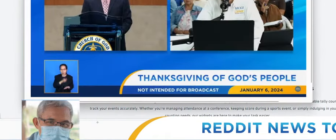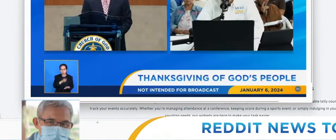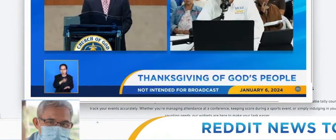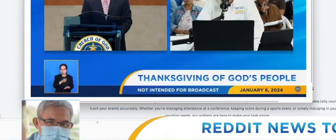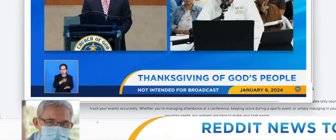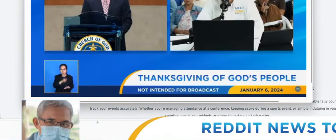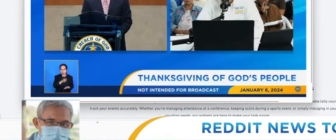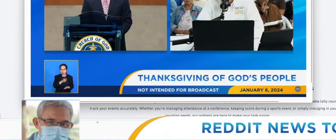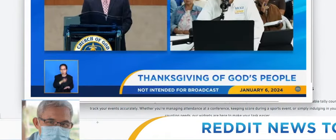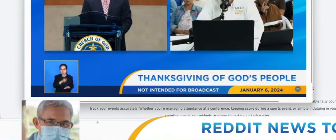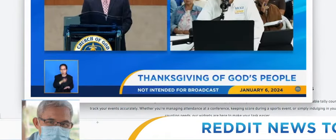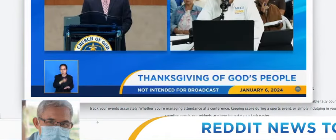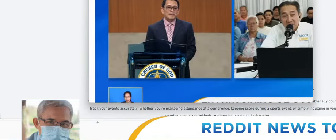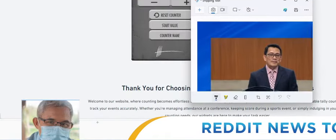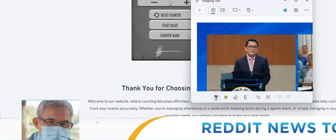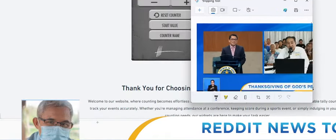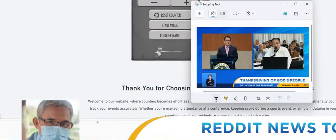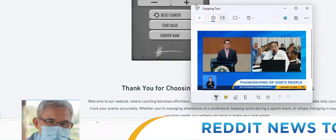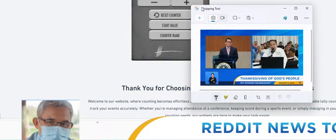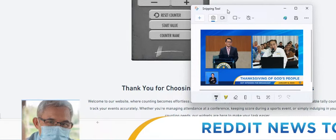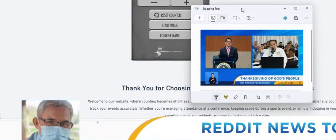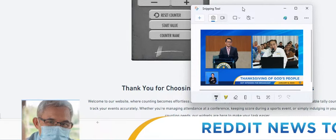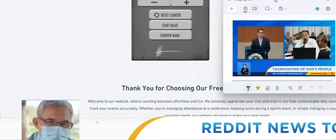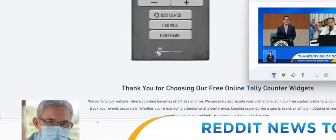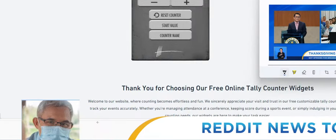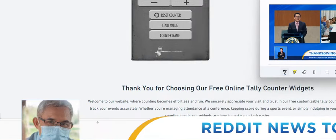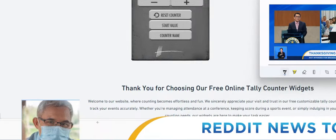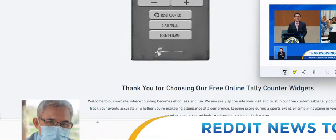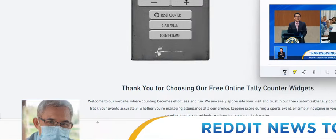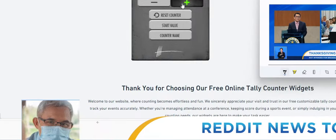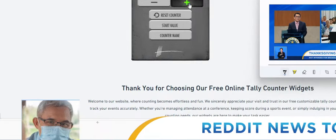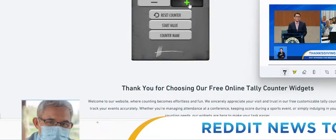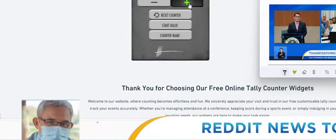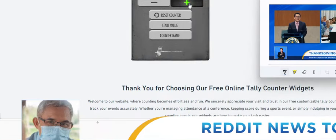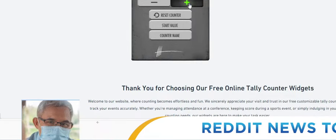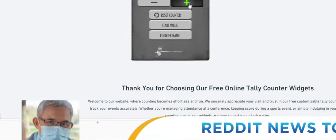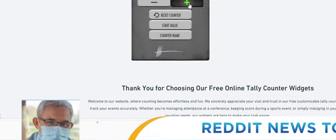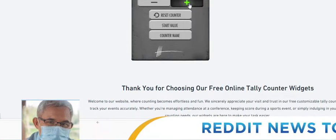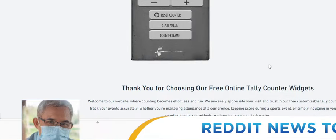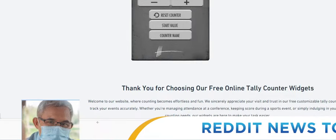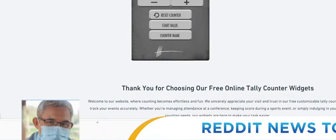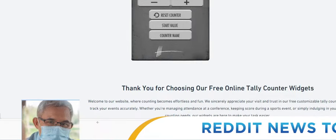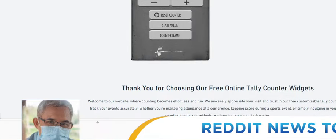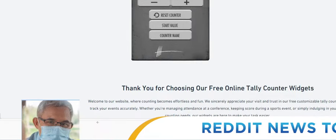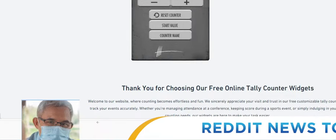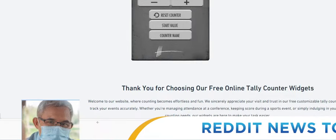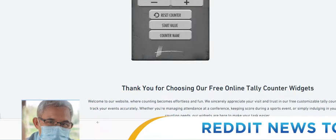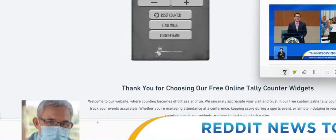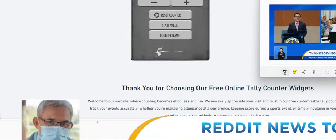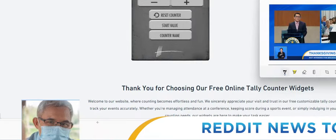klase yung tagapagturo doon, kapatid na Rodel? Kapatid na Rodel na naman, 4 na.